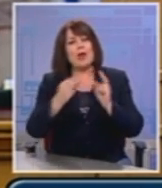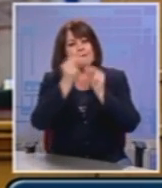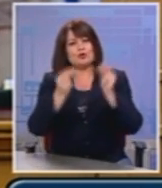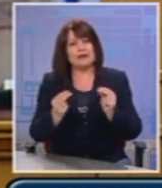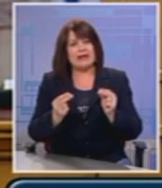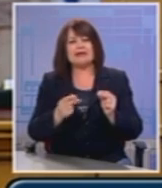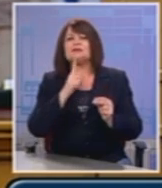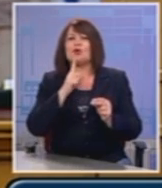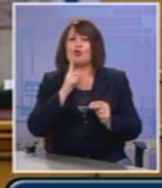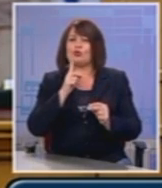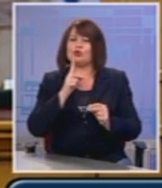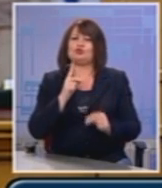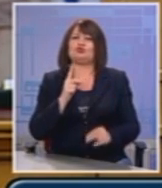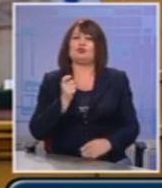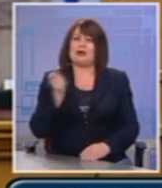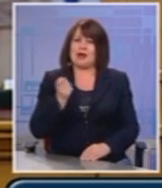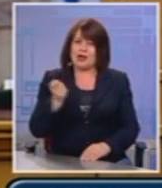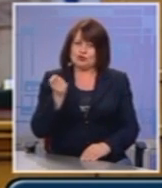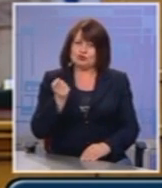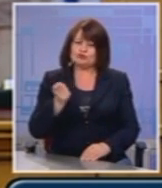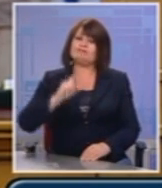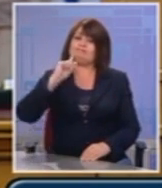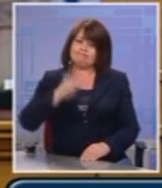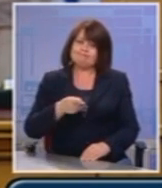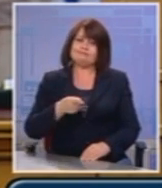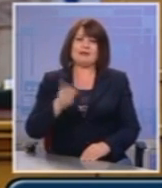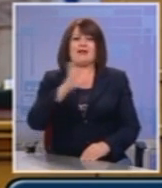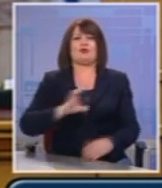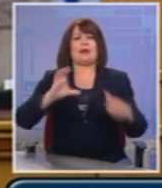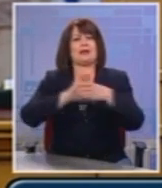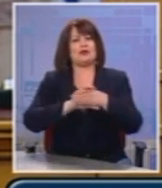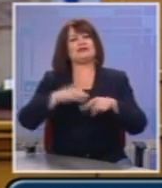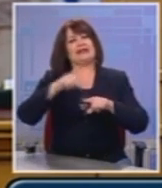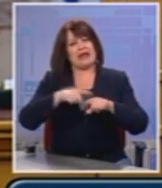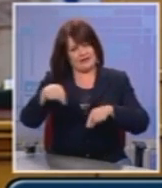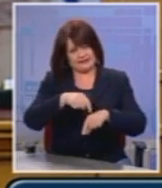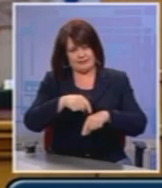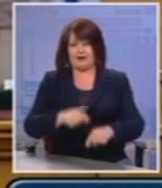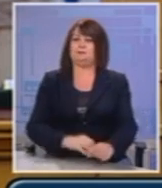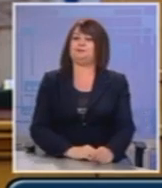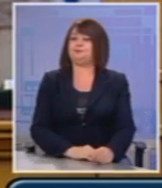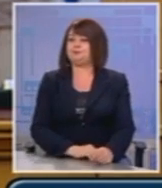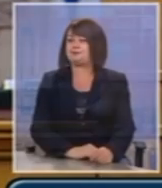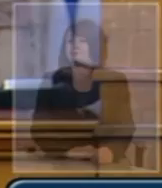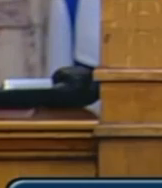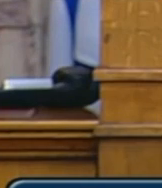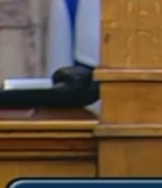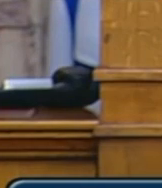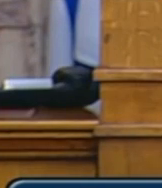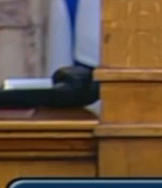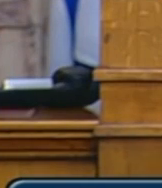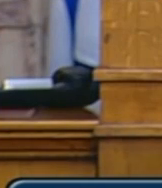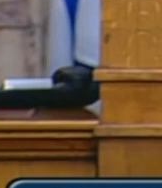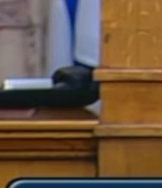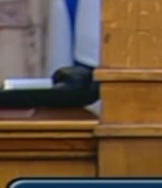έχει το χρέος που έχει επιβάλλει κατά κάποιο τρόπο η ευρωπαϊκή ένωση στην ελλάδα σήμερα και αυτό